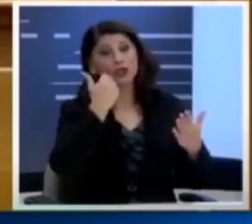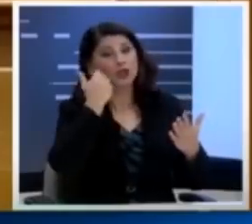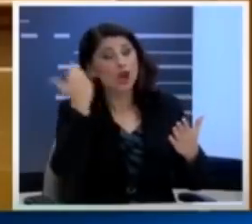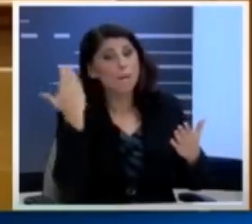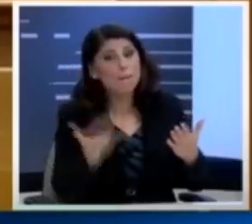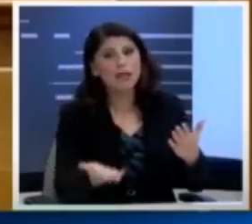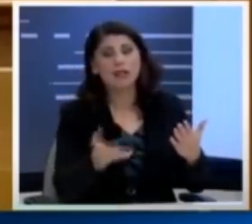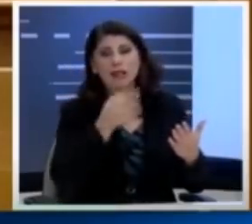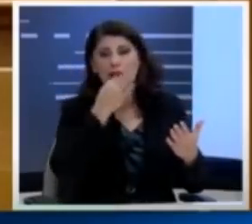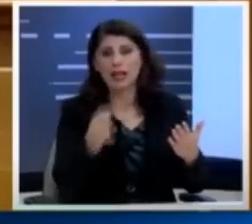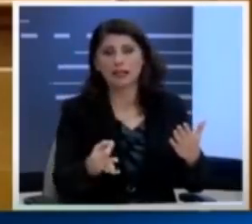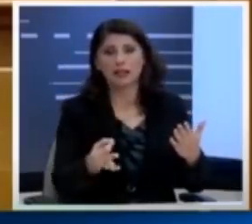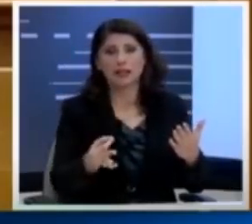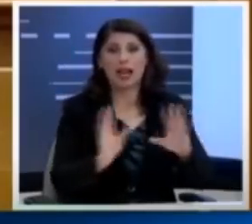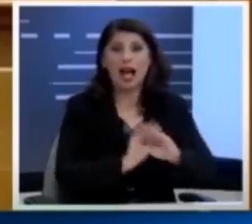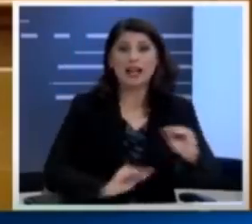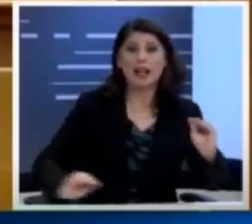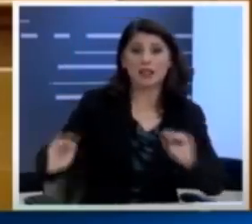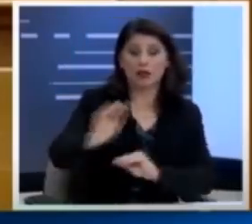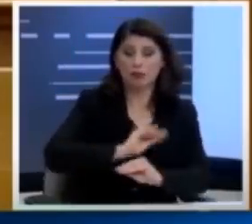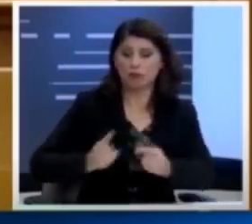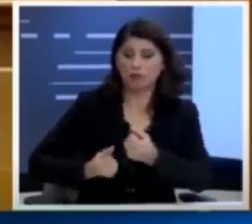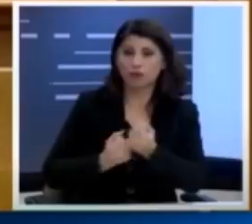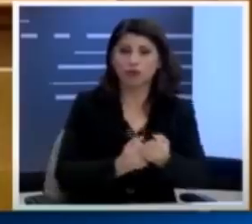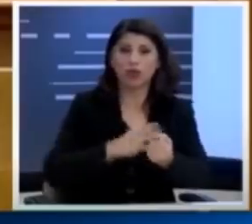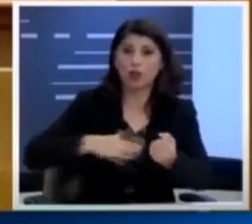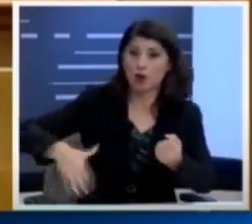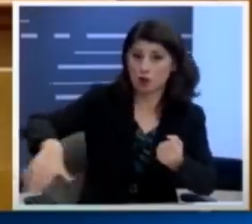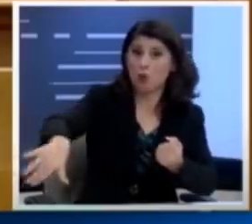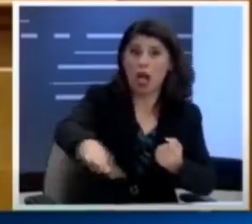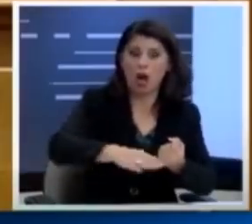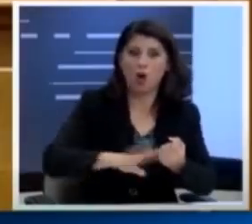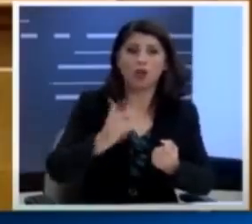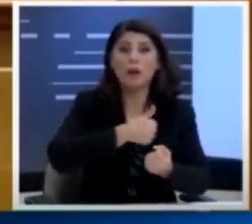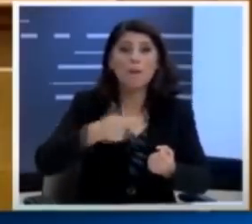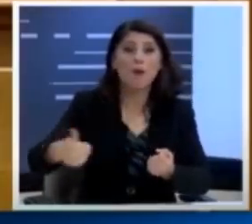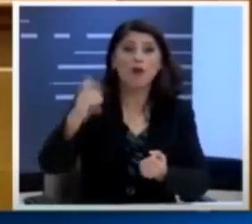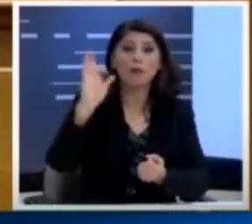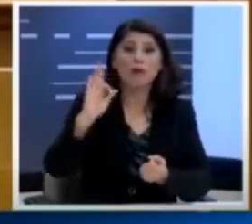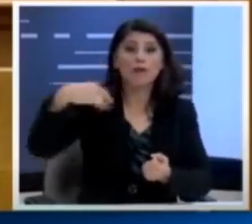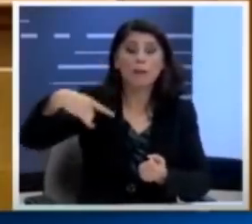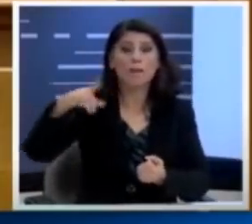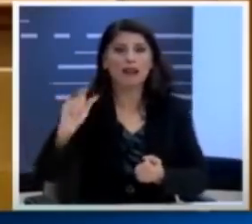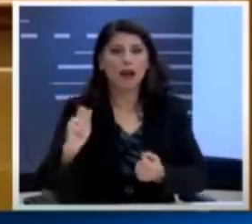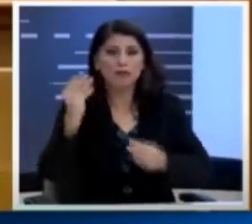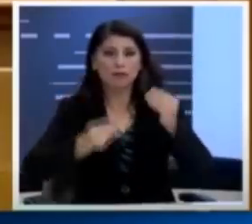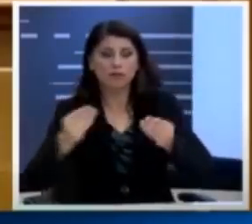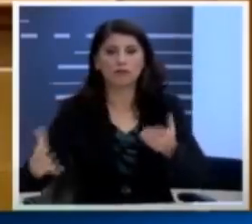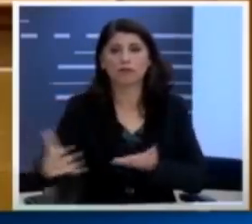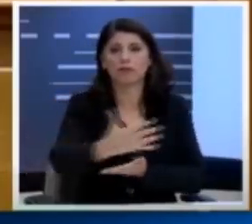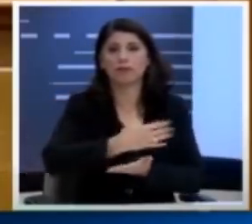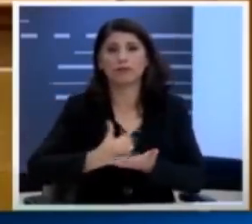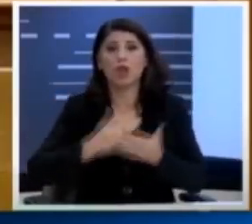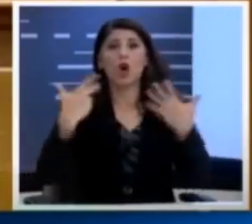ντροπή να μιλάτε για αναδιανομή υπέρ του λαού, όταν μόνο από τον ΦΠΑ υπολογίζετε πως θα